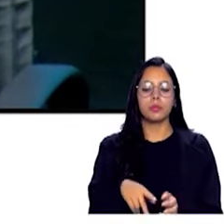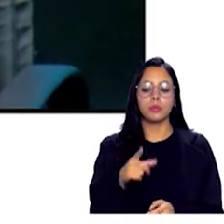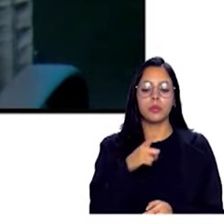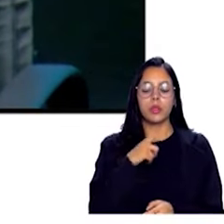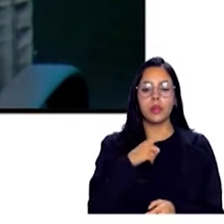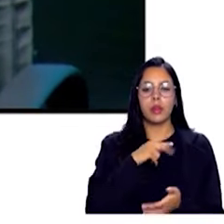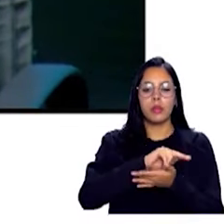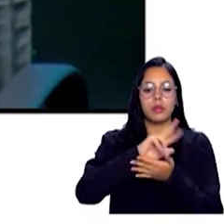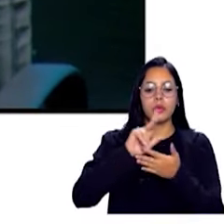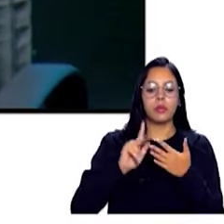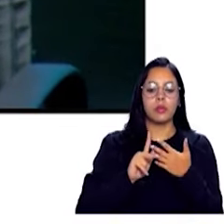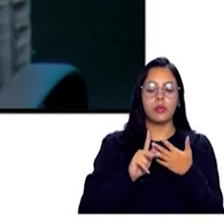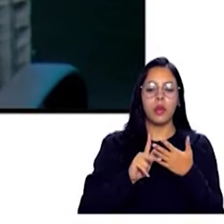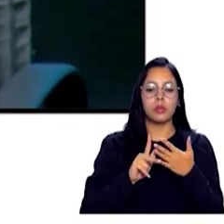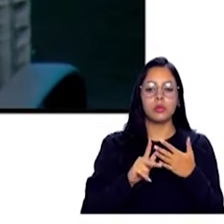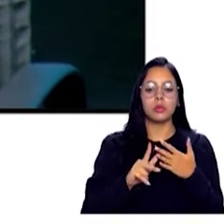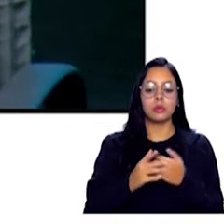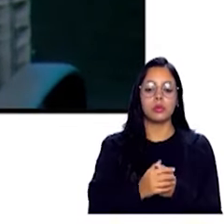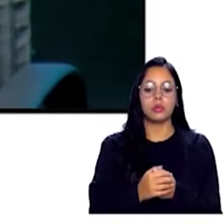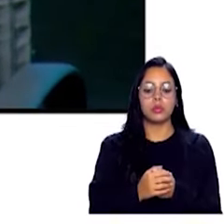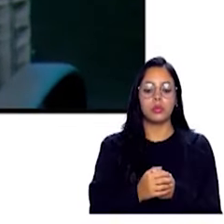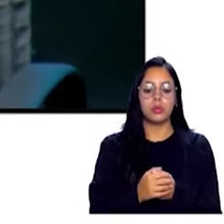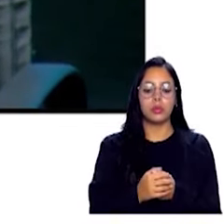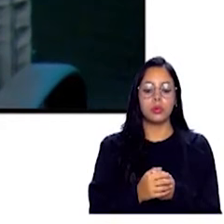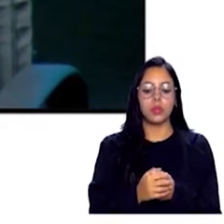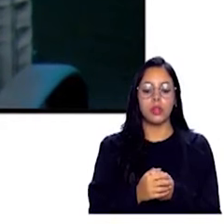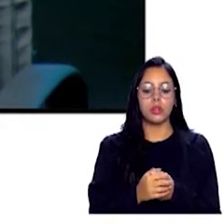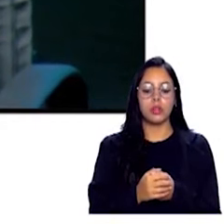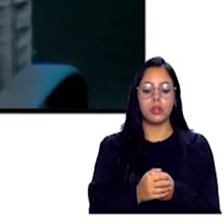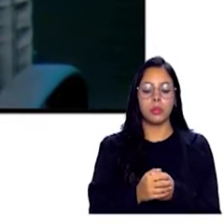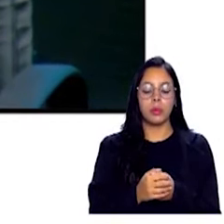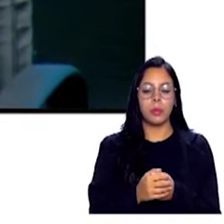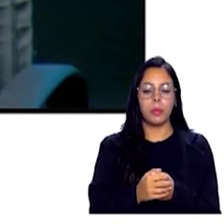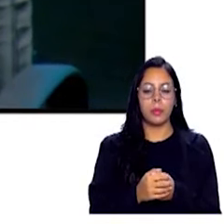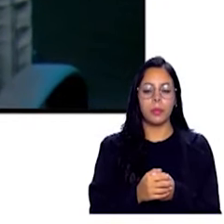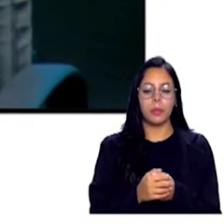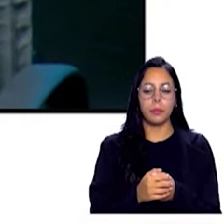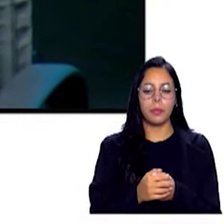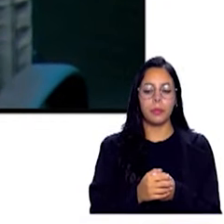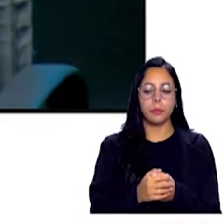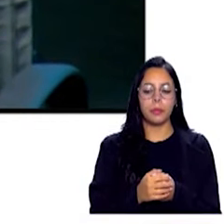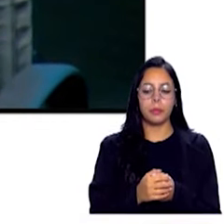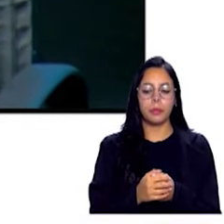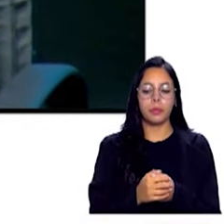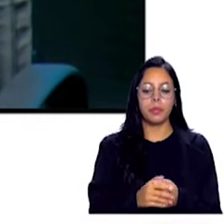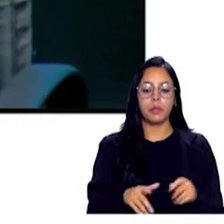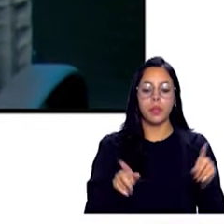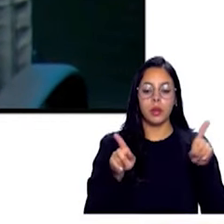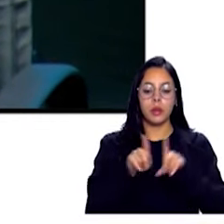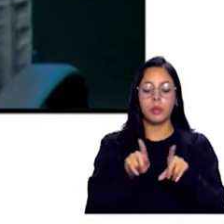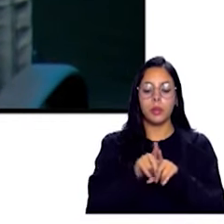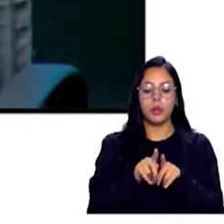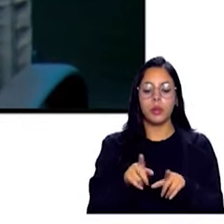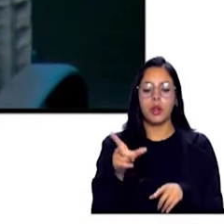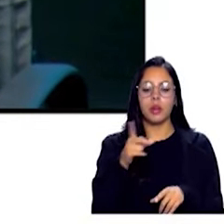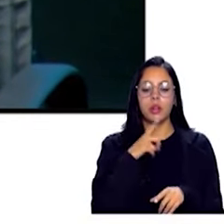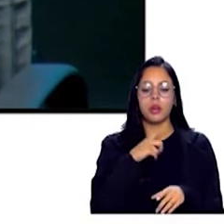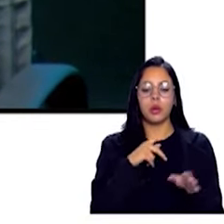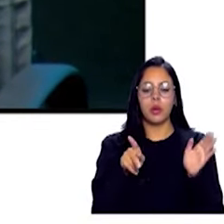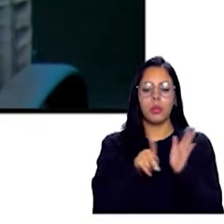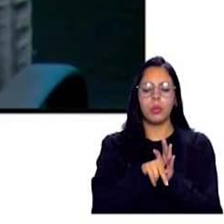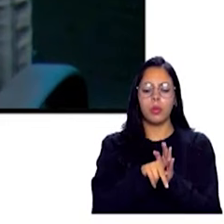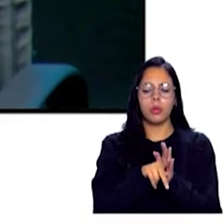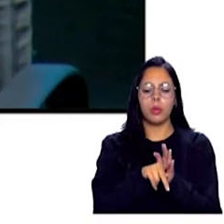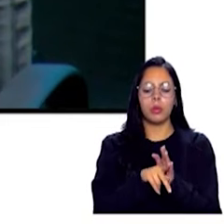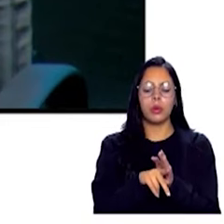cour de cassation à la différence Du conseil d'état qui Lui est aussi un juge de Premier ressort voilà la premi Mission de